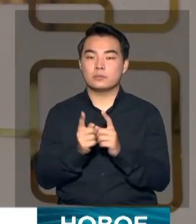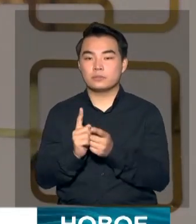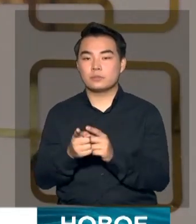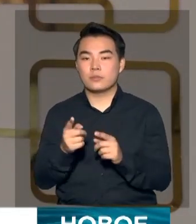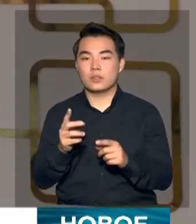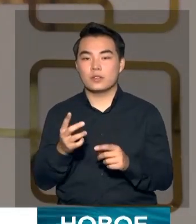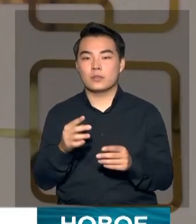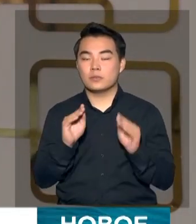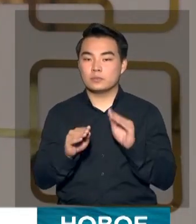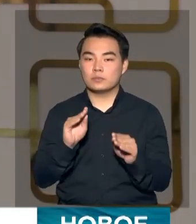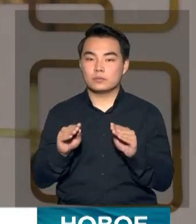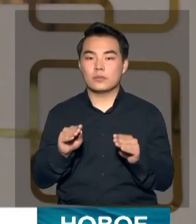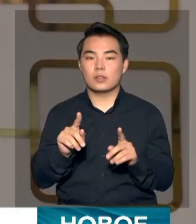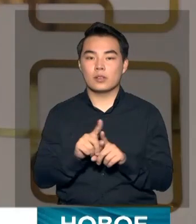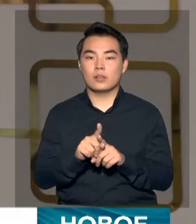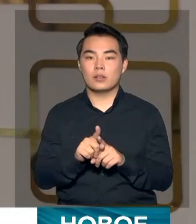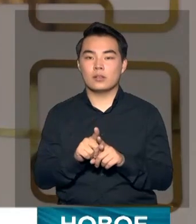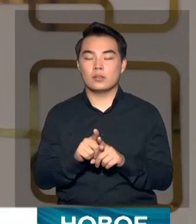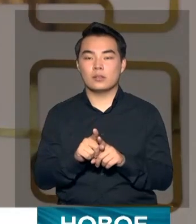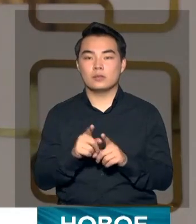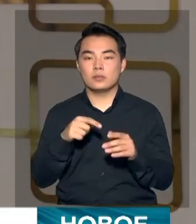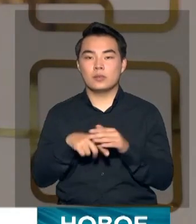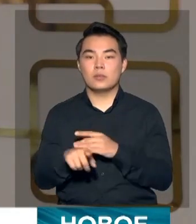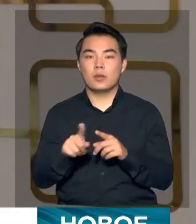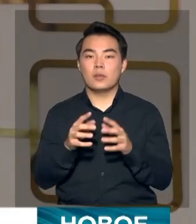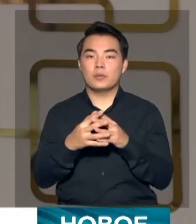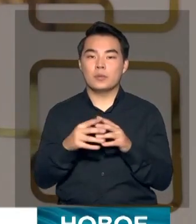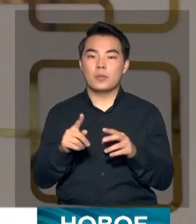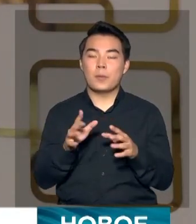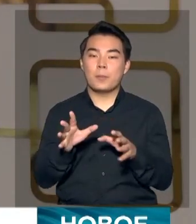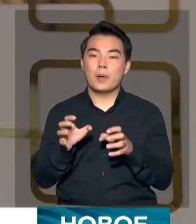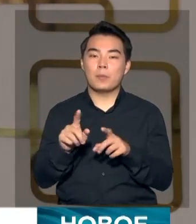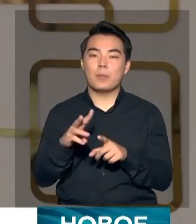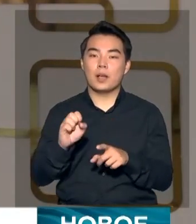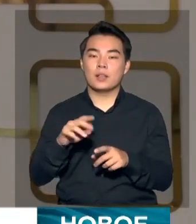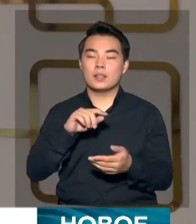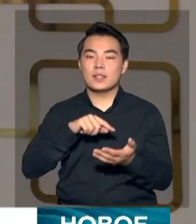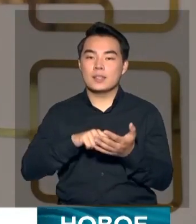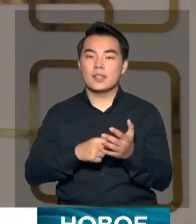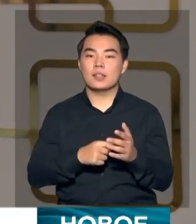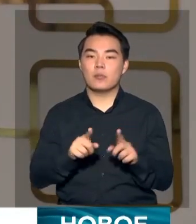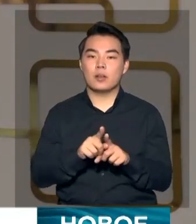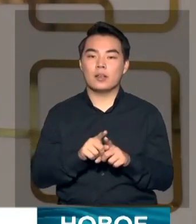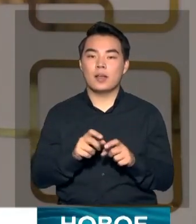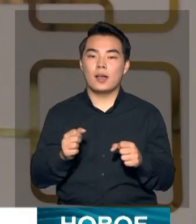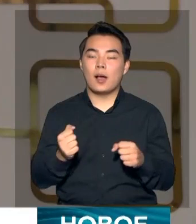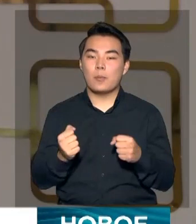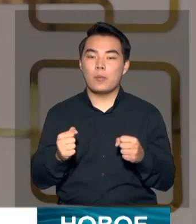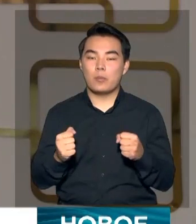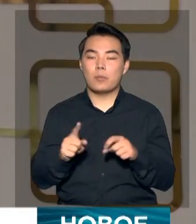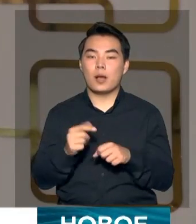цель этой программы – это чтобы сельская опорная школа стала магнитом, центром опоры для